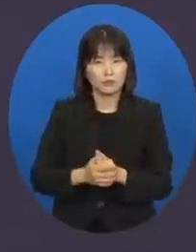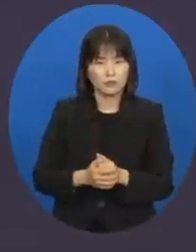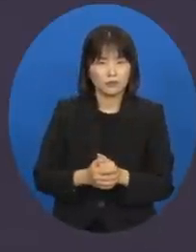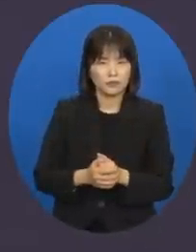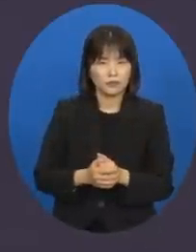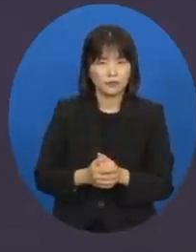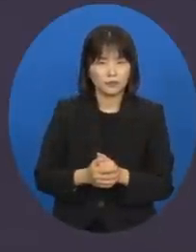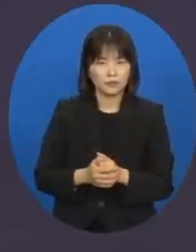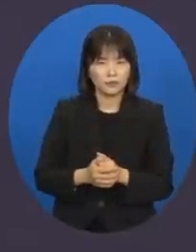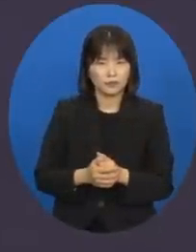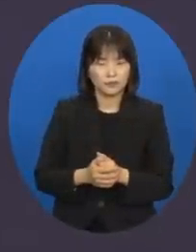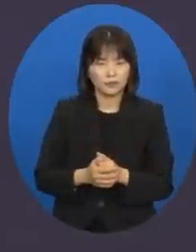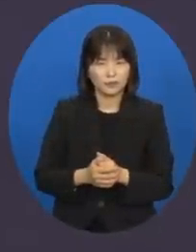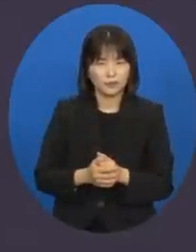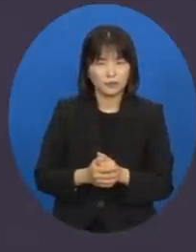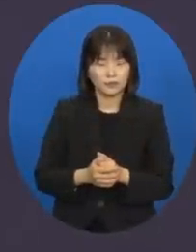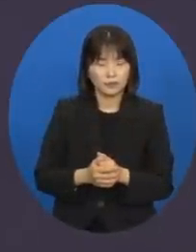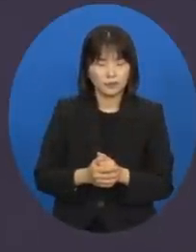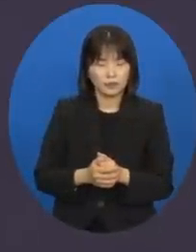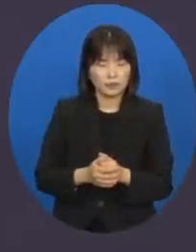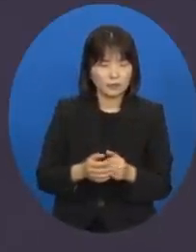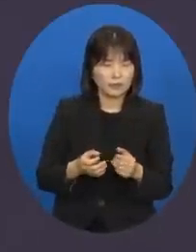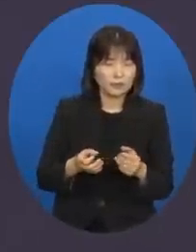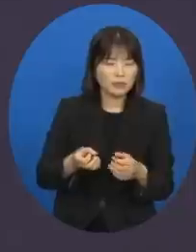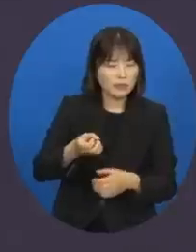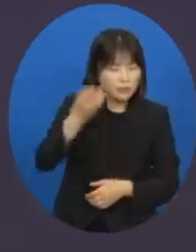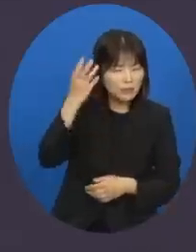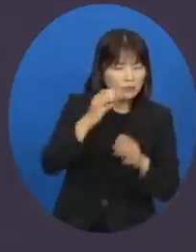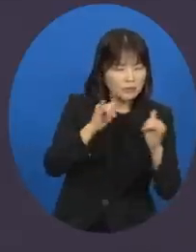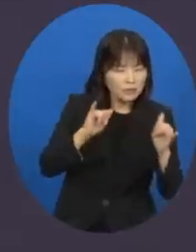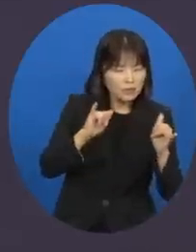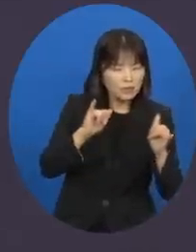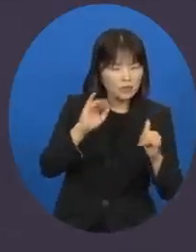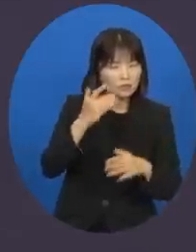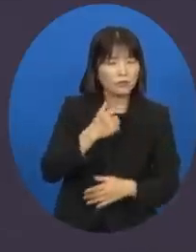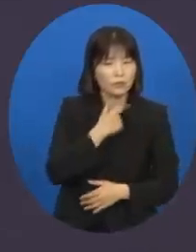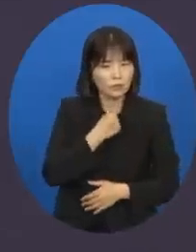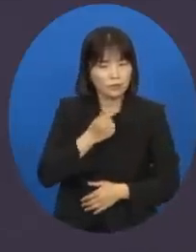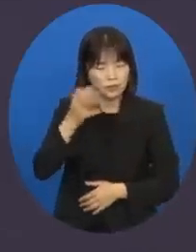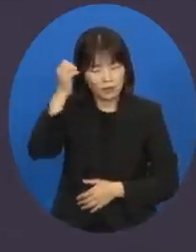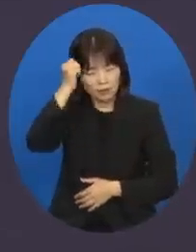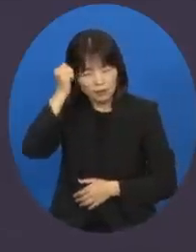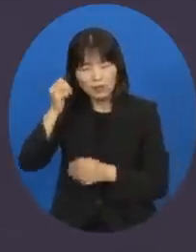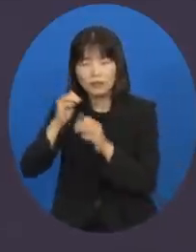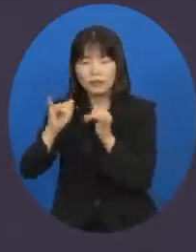것이냐, 거역하여서 잊혀진 자가 될 것이냐, 아니면 기억된 자가 될 것이냐.